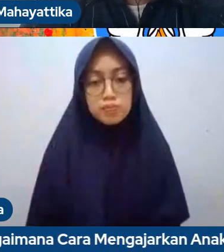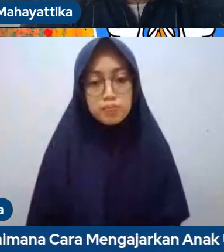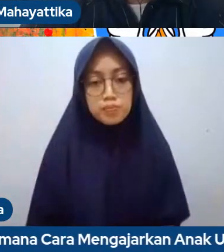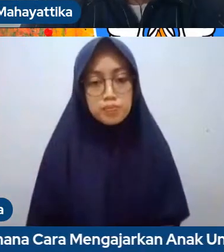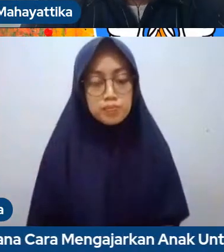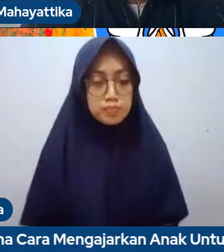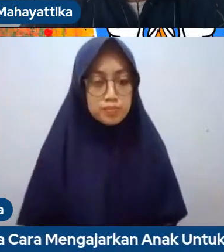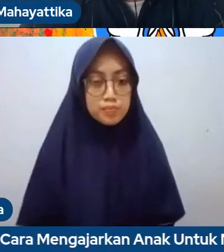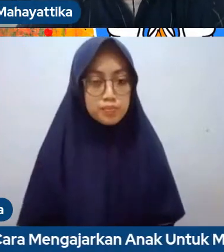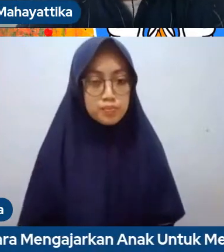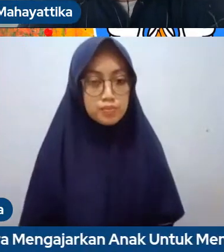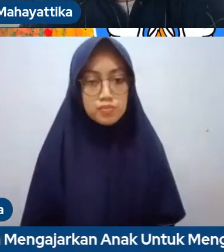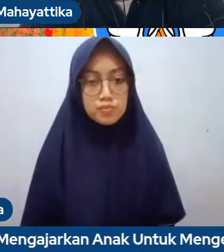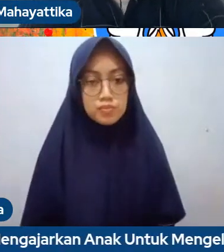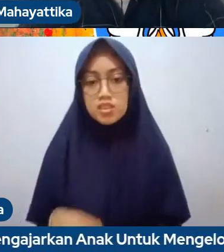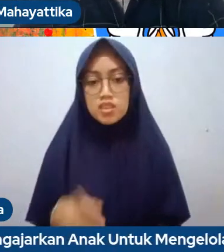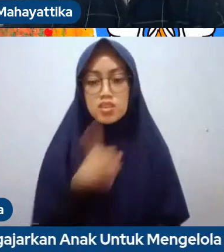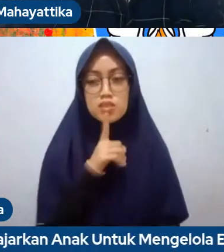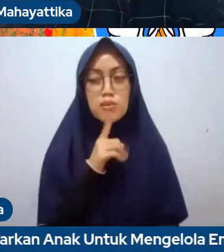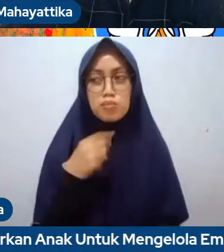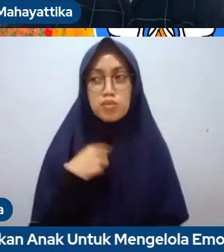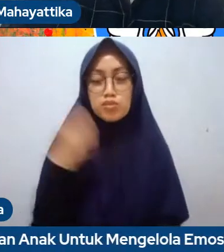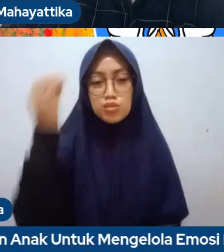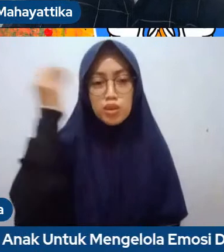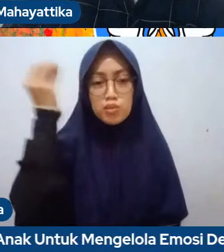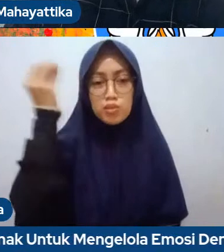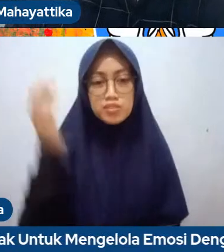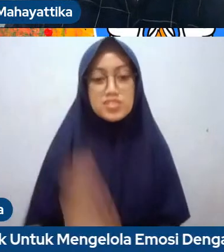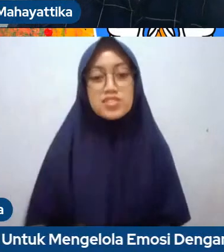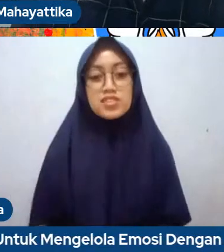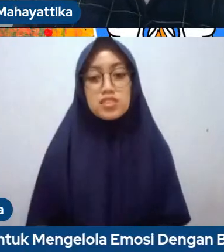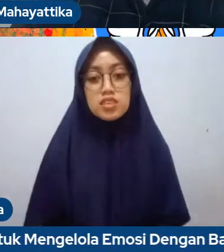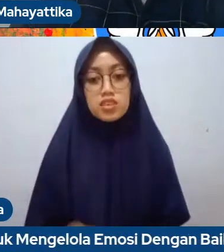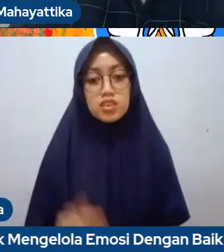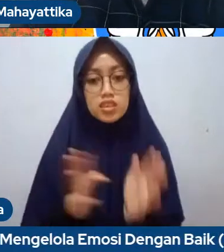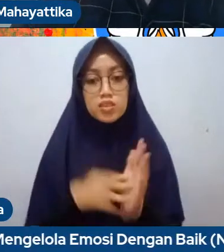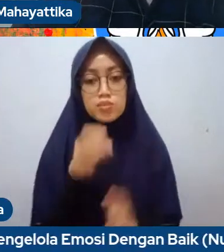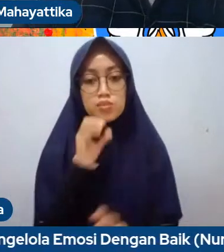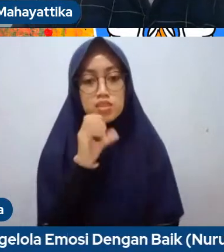Bingung saya juga kalau misalnya ya, betul sekali ya, jadi kalau udah